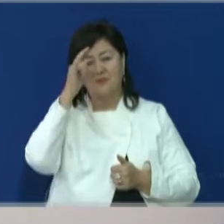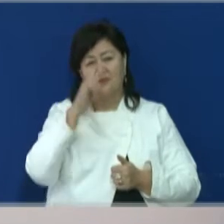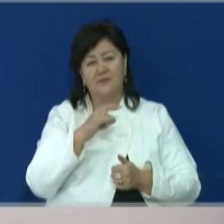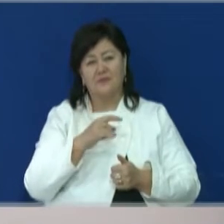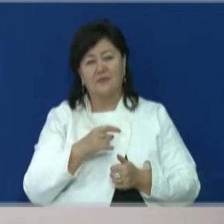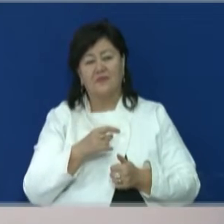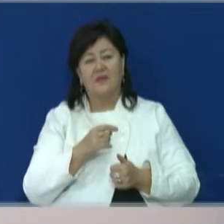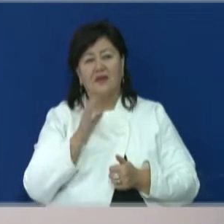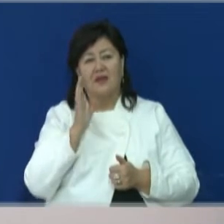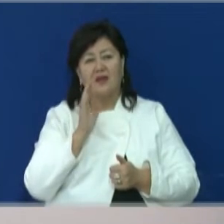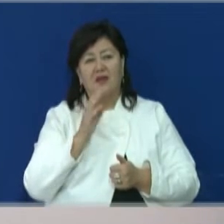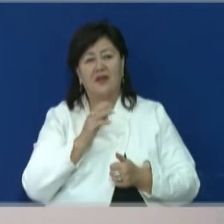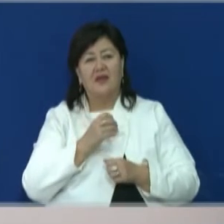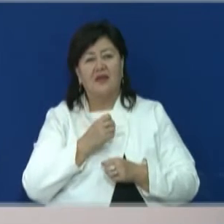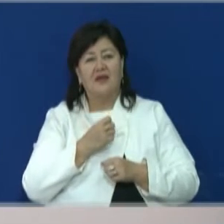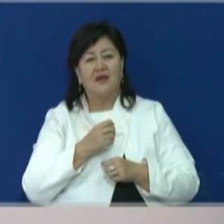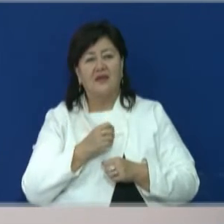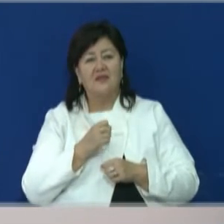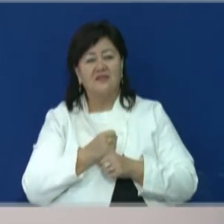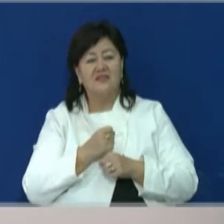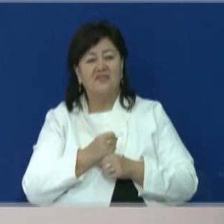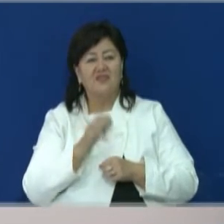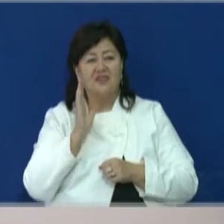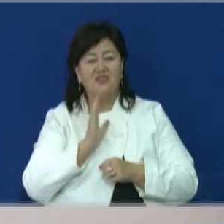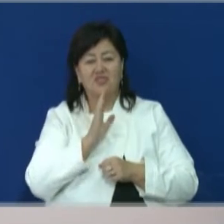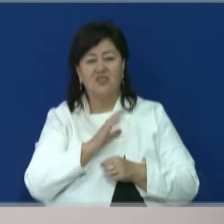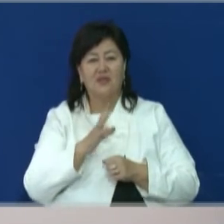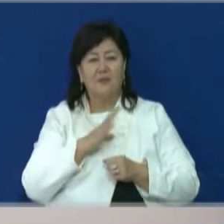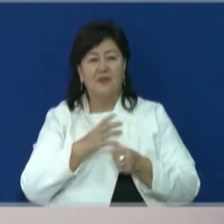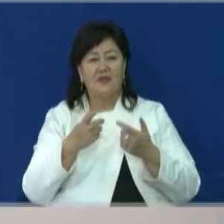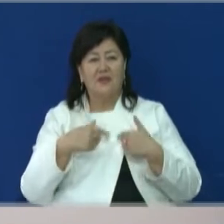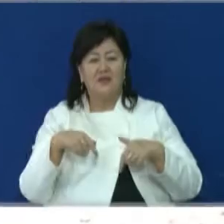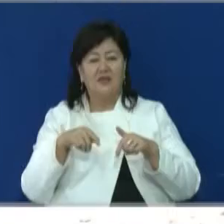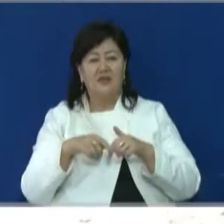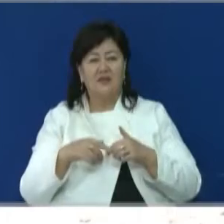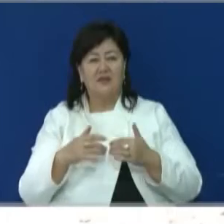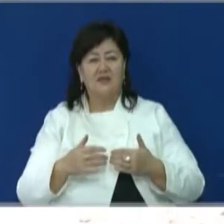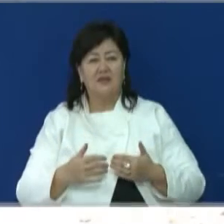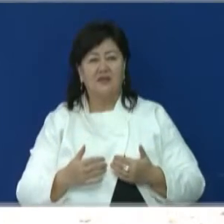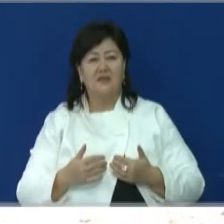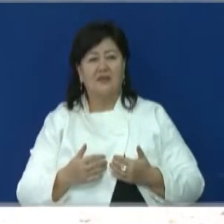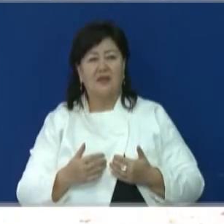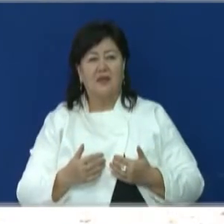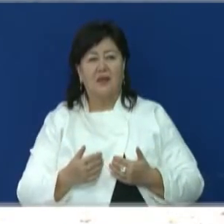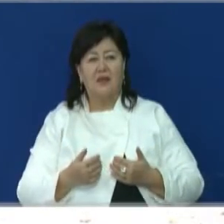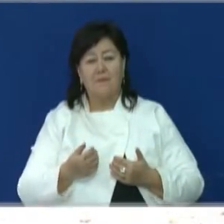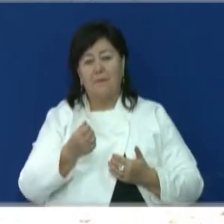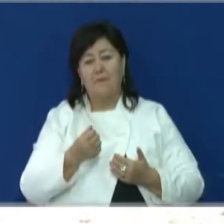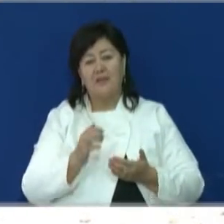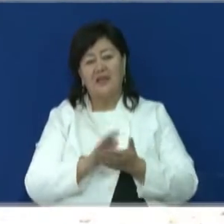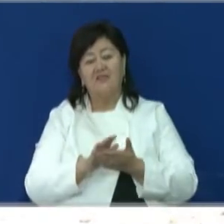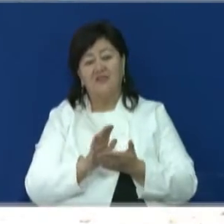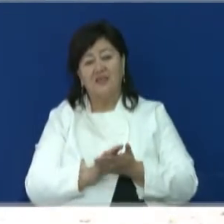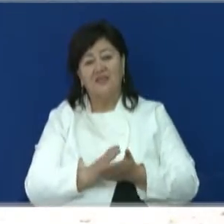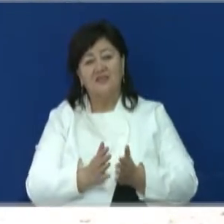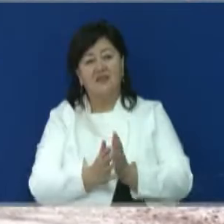Қазақстанның іскер әйелдер қауымдастығының бастамасымен шаһарымызда 5-ші республикалық қайырымдылық керуені байқауы басталды. Байқау халықтың